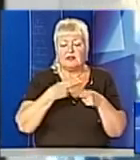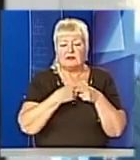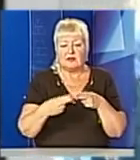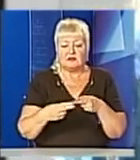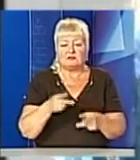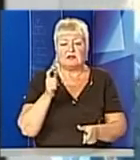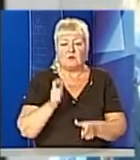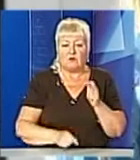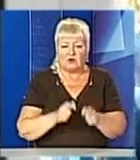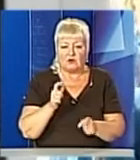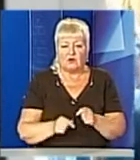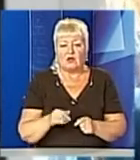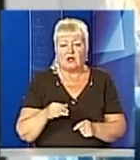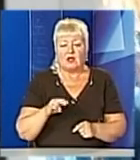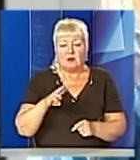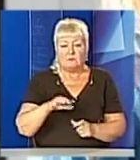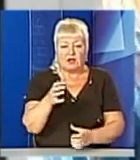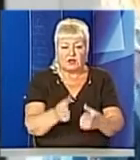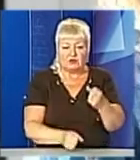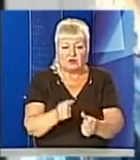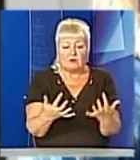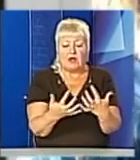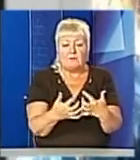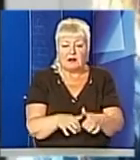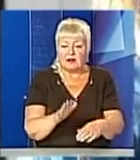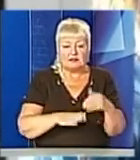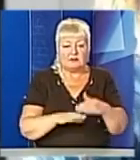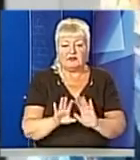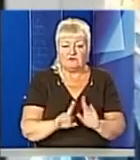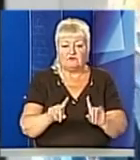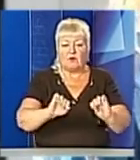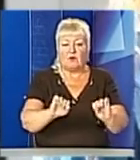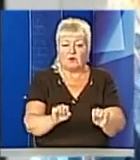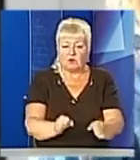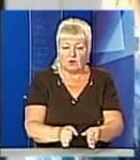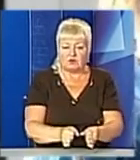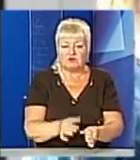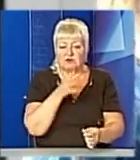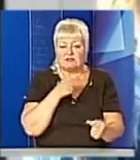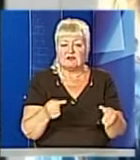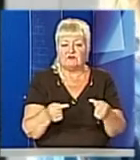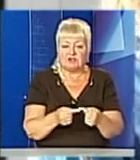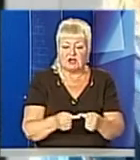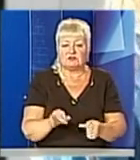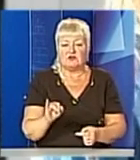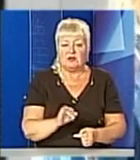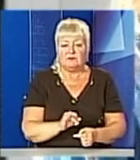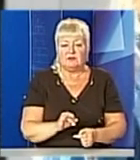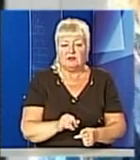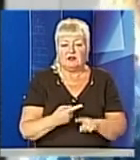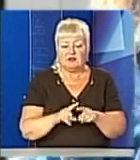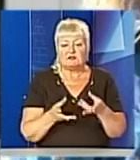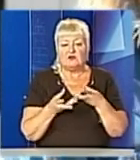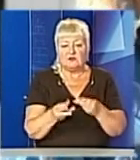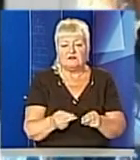якісне молоко, так як ми доїмо апаратом не вручну, воно охолоджується відповідно вчасно, і це все впливає